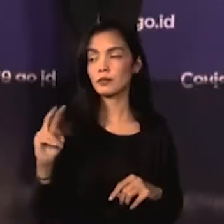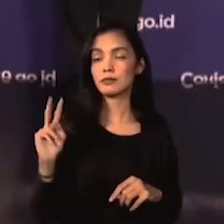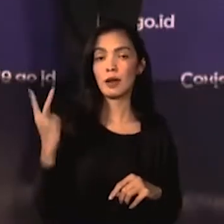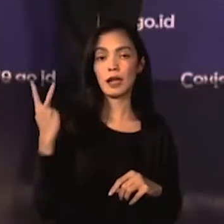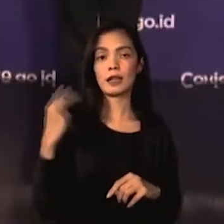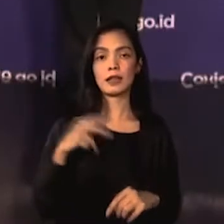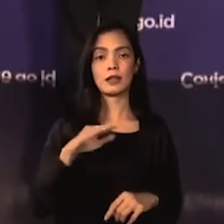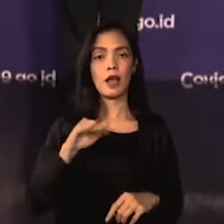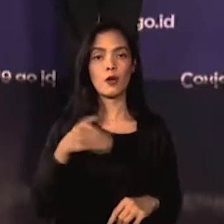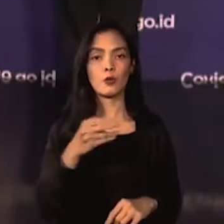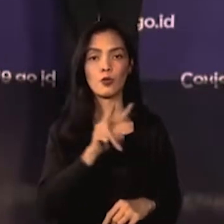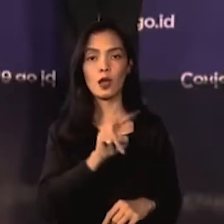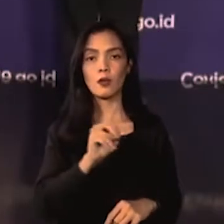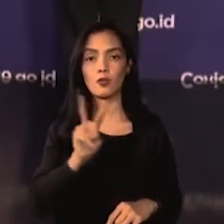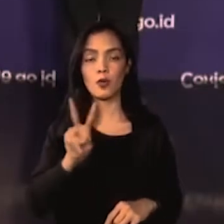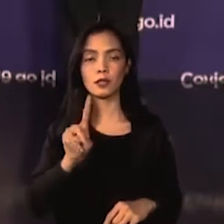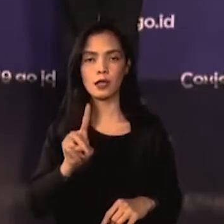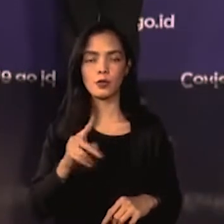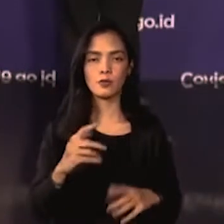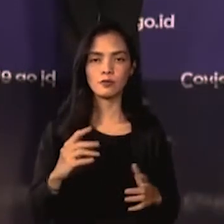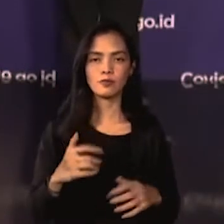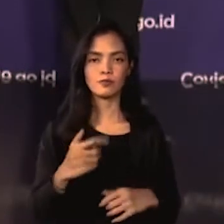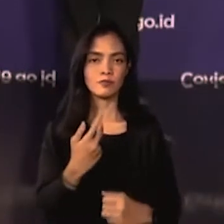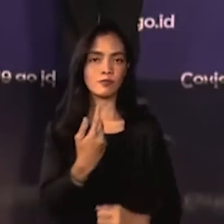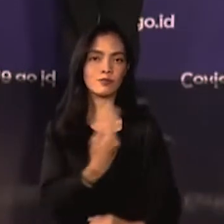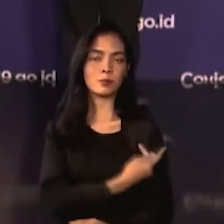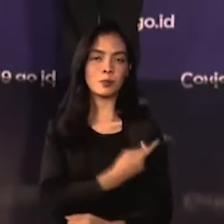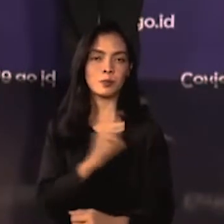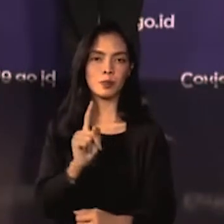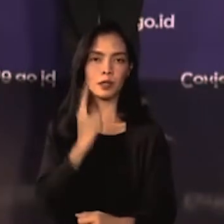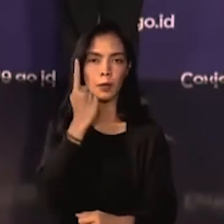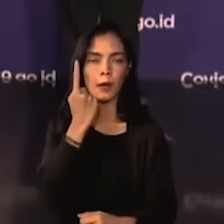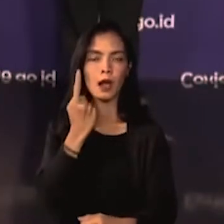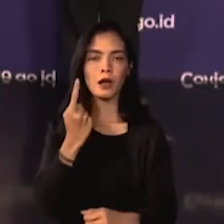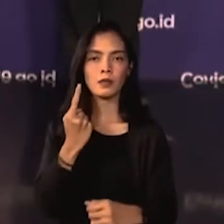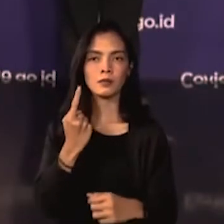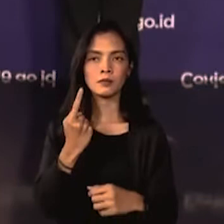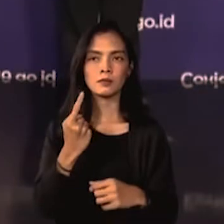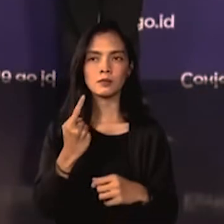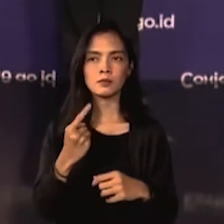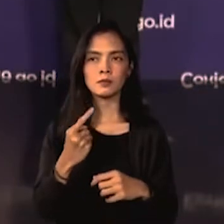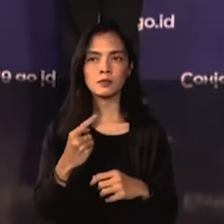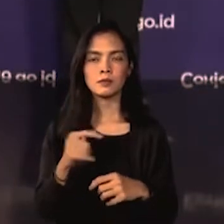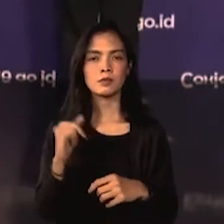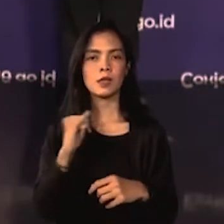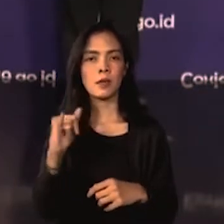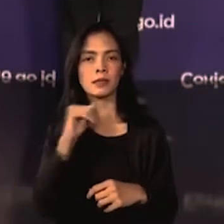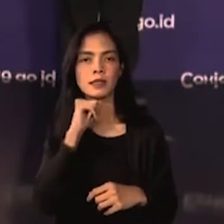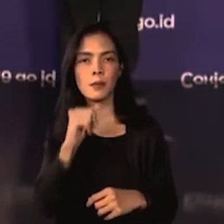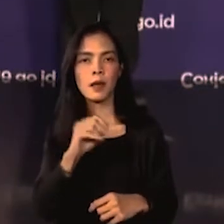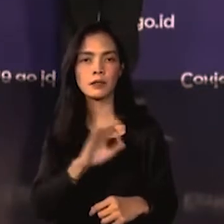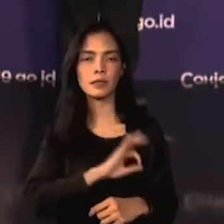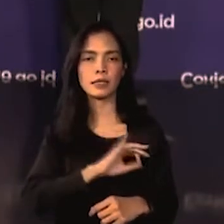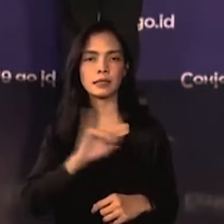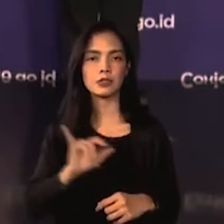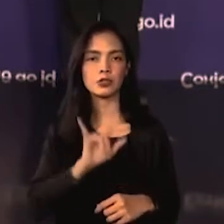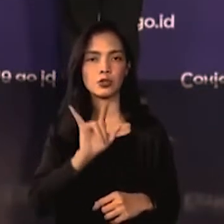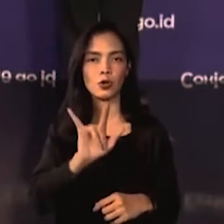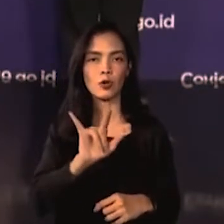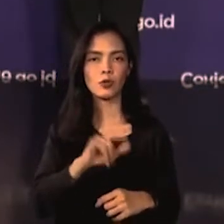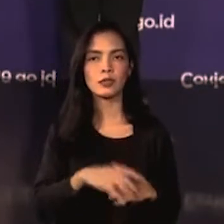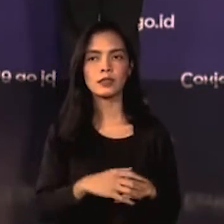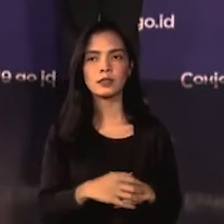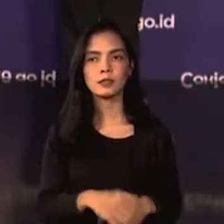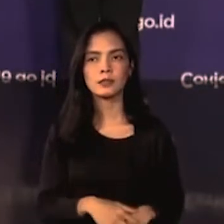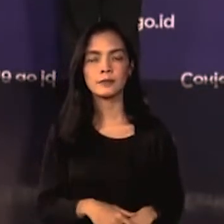mendapatkan kesempatan untuk menerima vaksin perdana bersama Bapak Presiden Joko